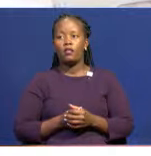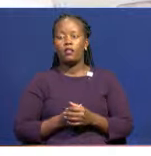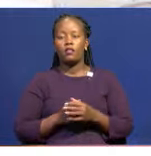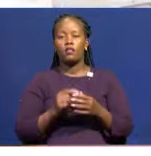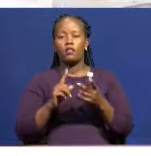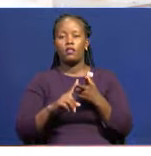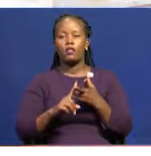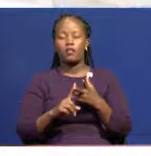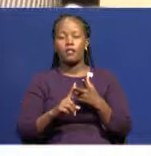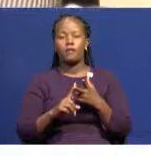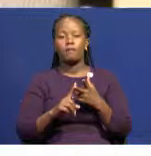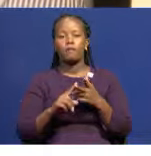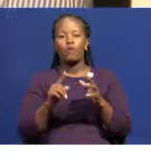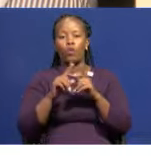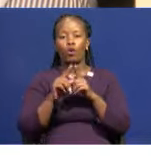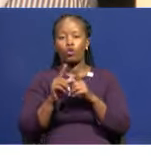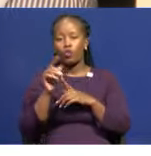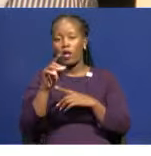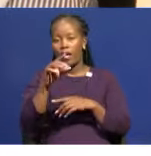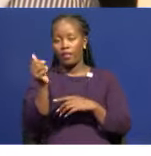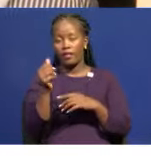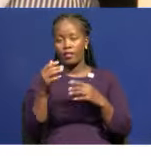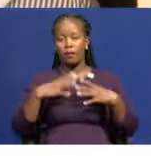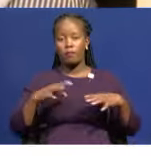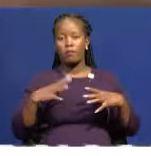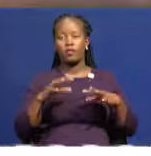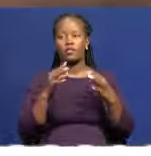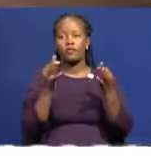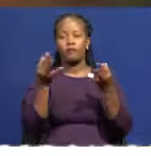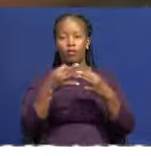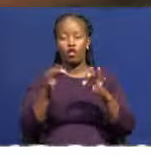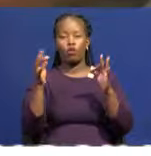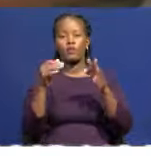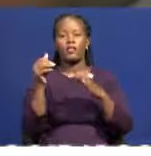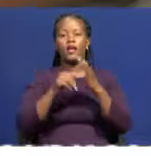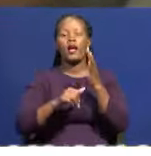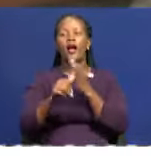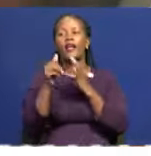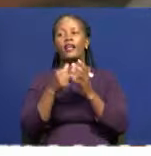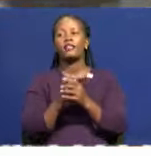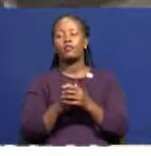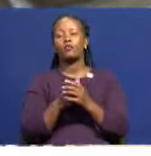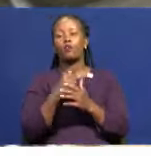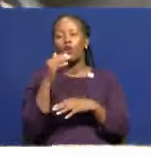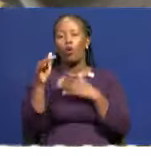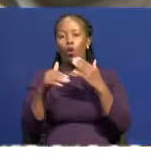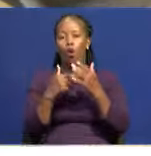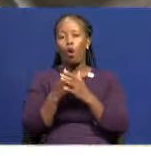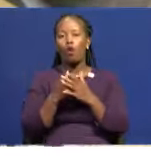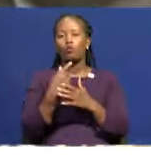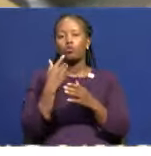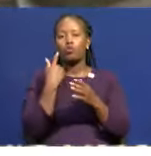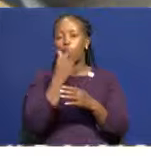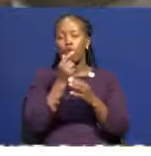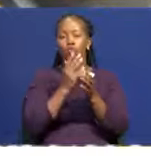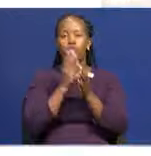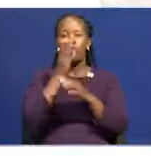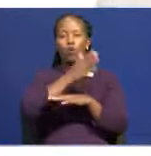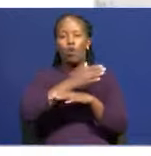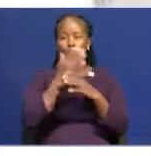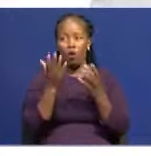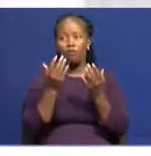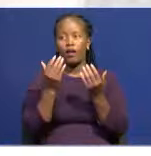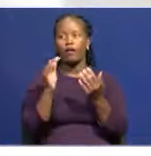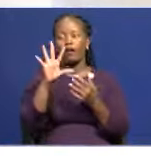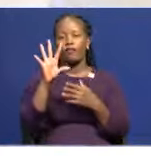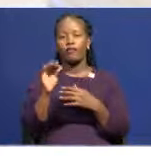Kinaya hata hivyo, hapa pia wapo watu huru walio chini ya ulinzi. Hawa ni zaidi ya watoto 40 ambao wapo katika mazingira haya